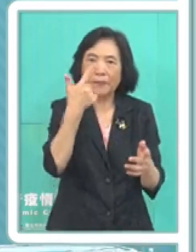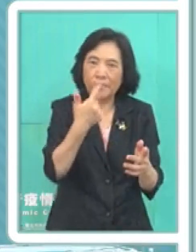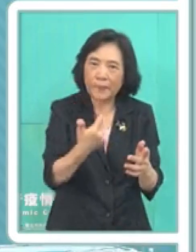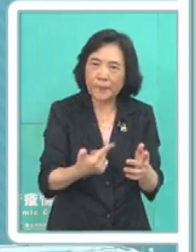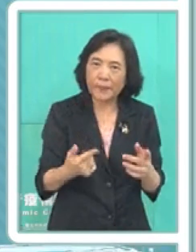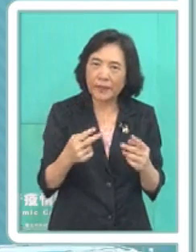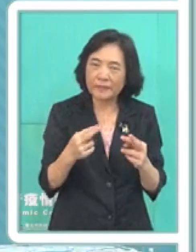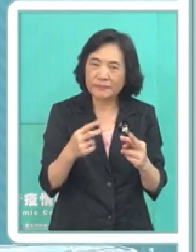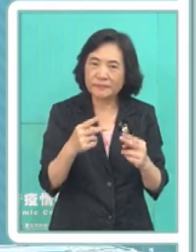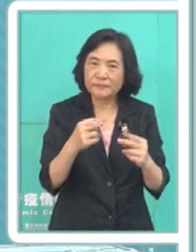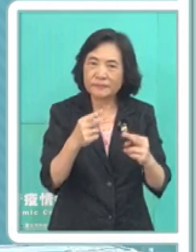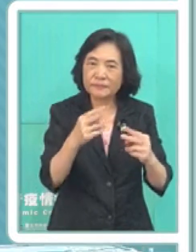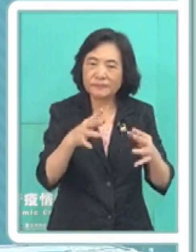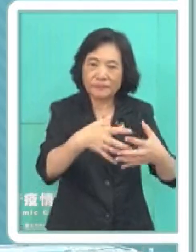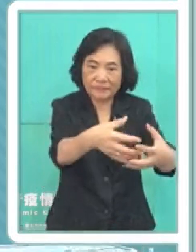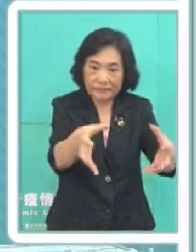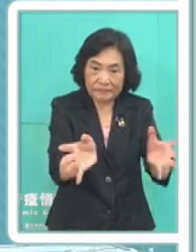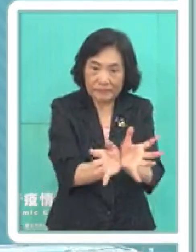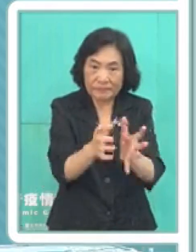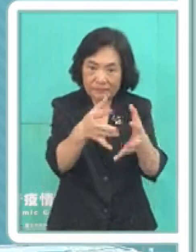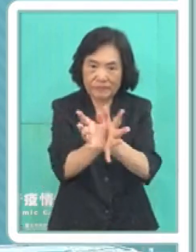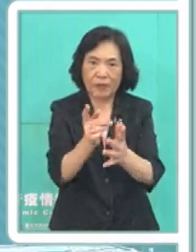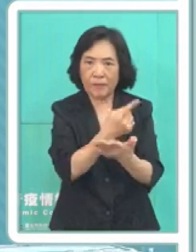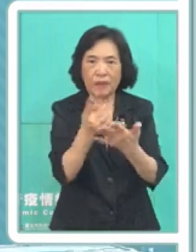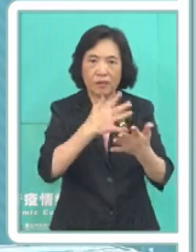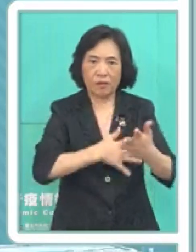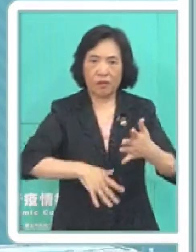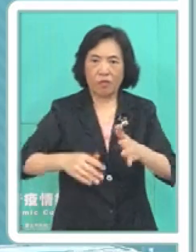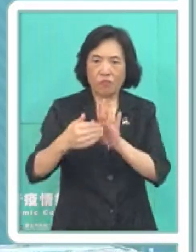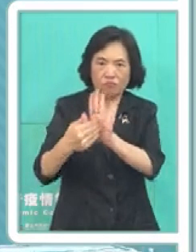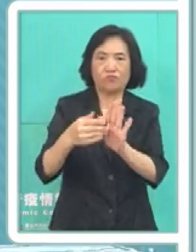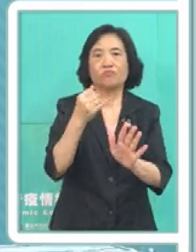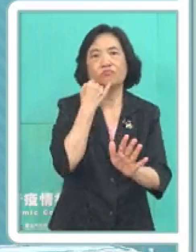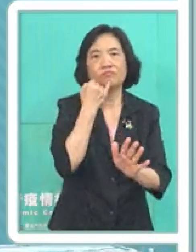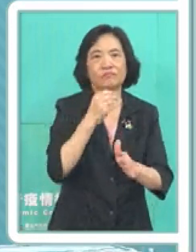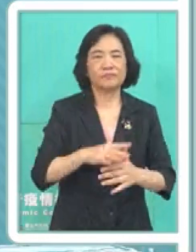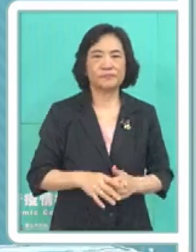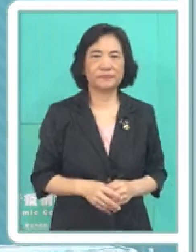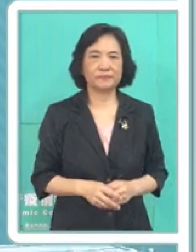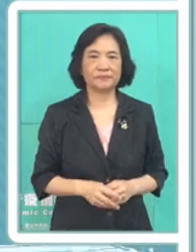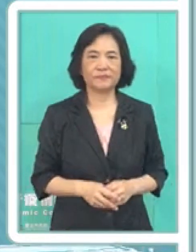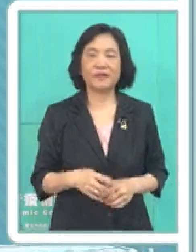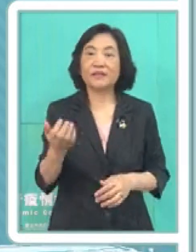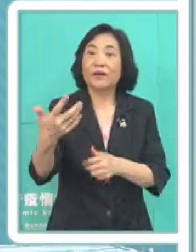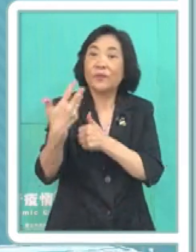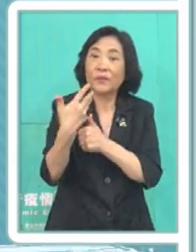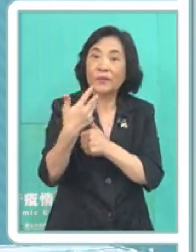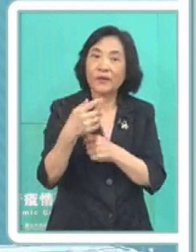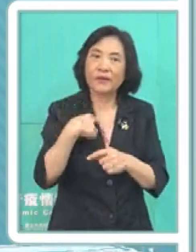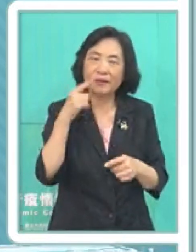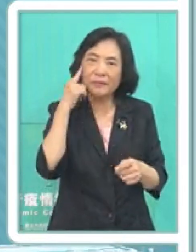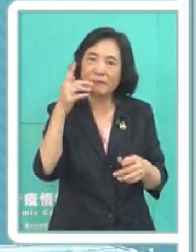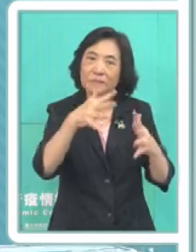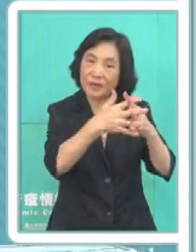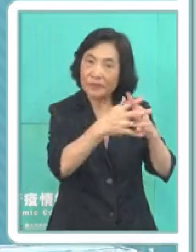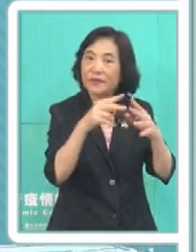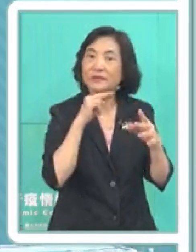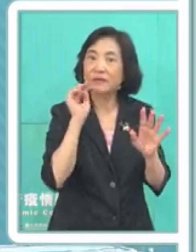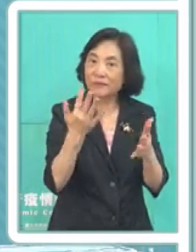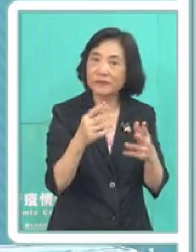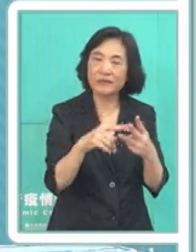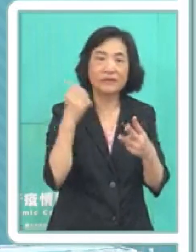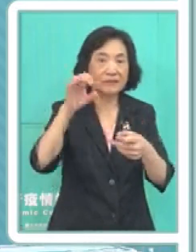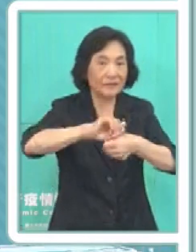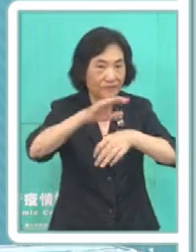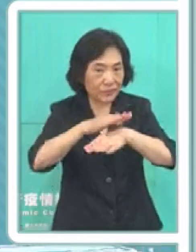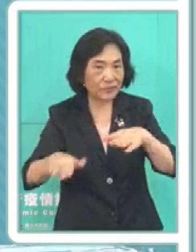这个群体免疫慢慢建构。所以这一题是这样的哦，很显然哦，美国、英国、新